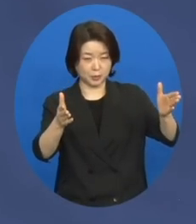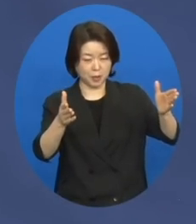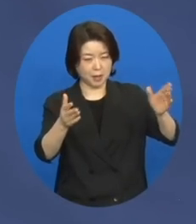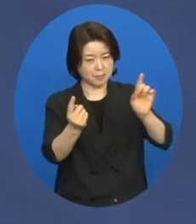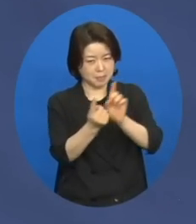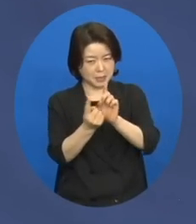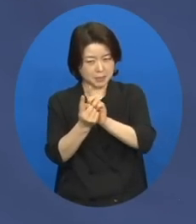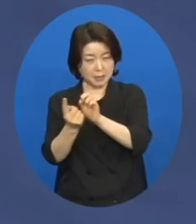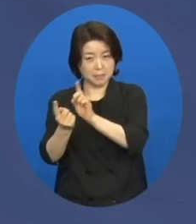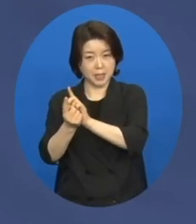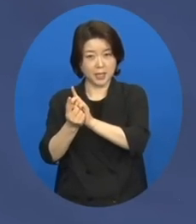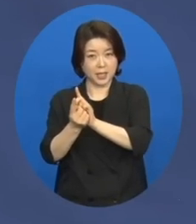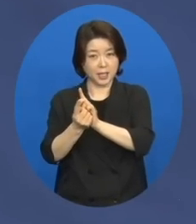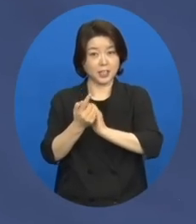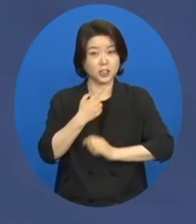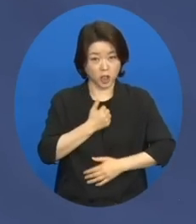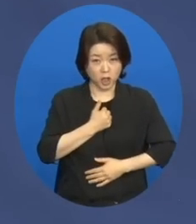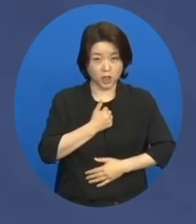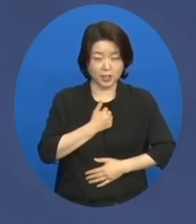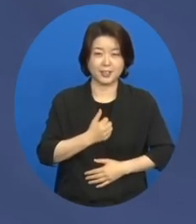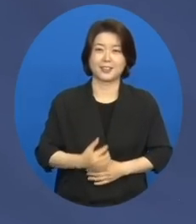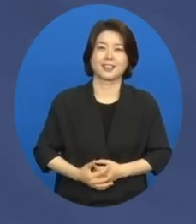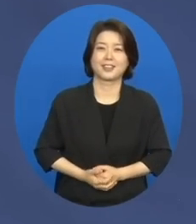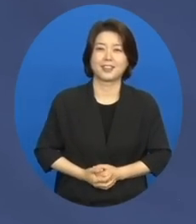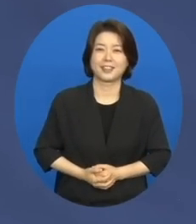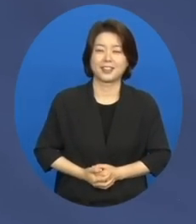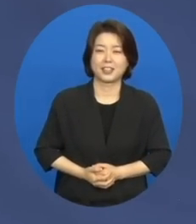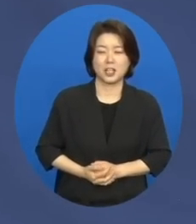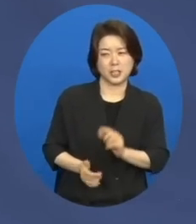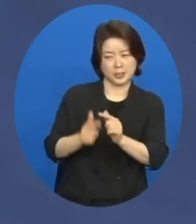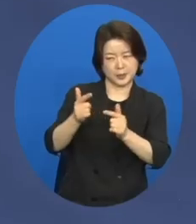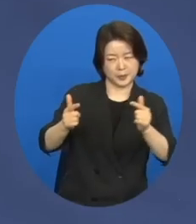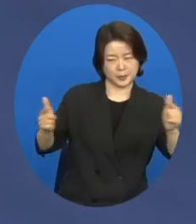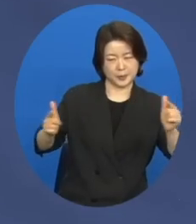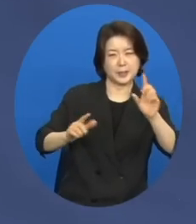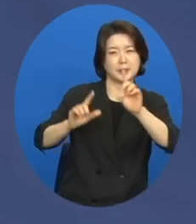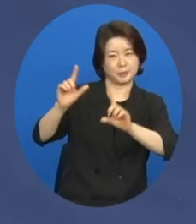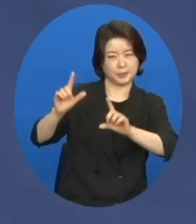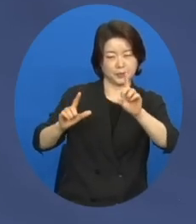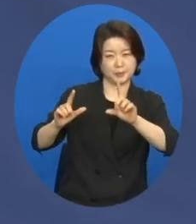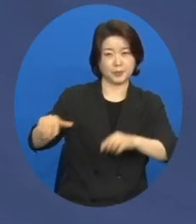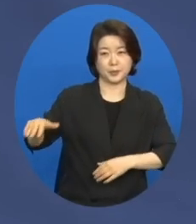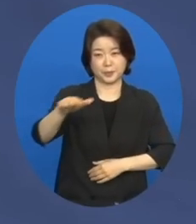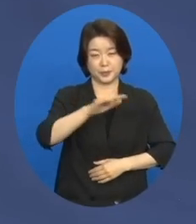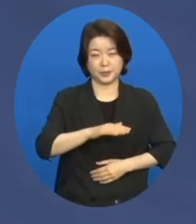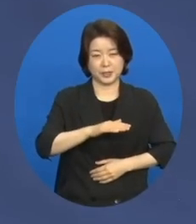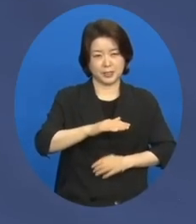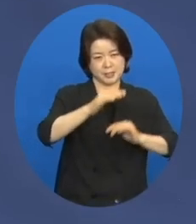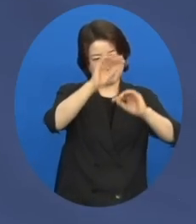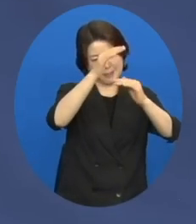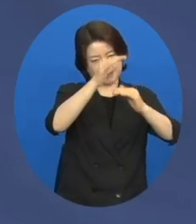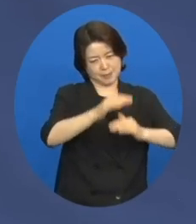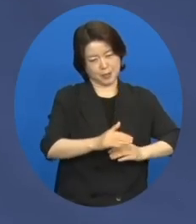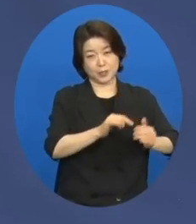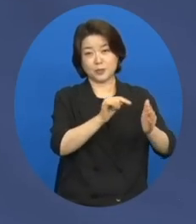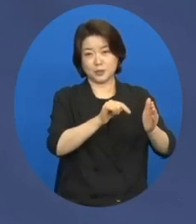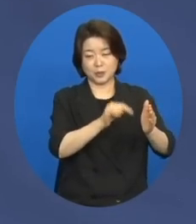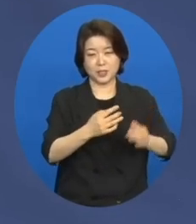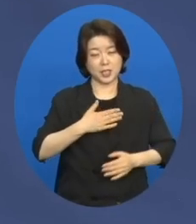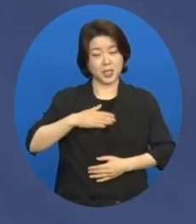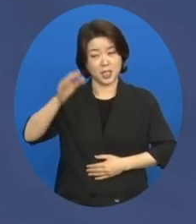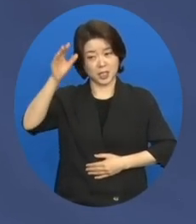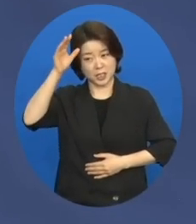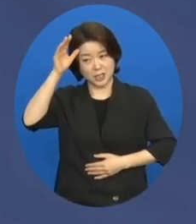보신 적이 있으신가요? 여러 모양으로 우리는 많은 과정들 앞에서 내가 기대하던